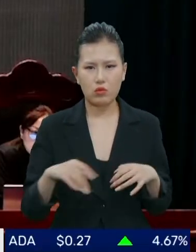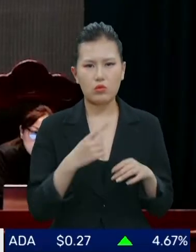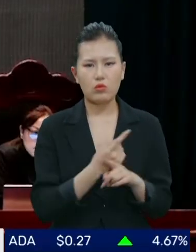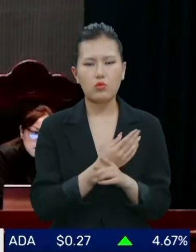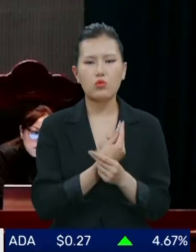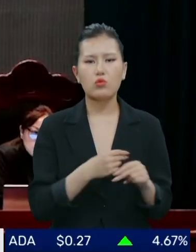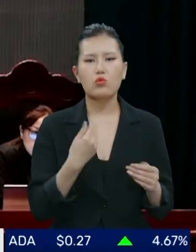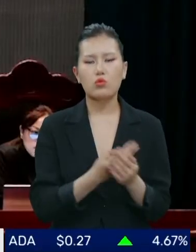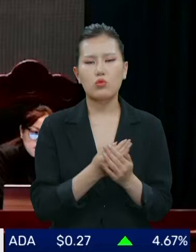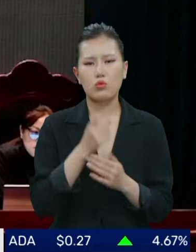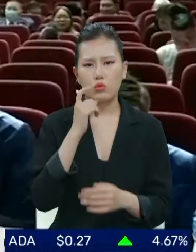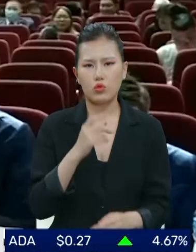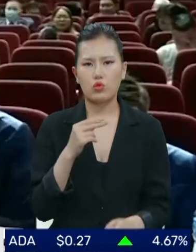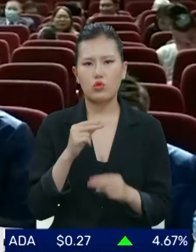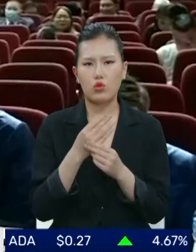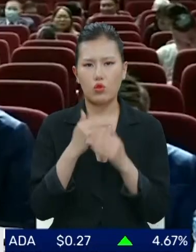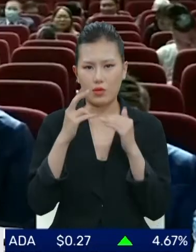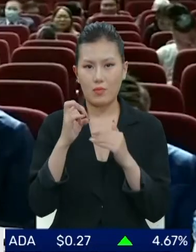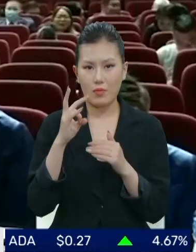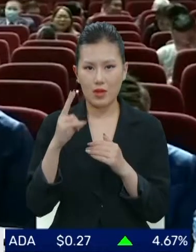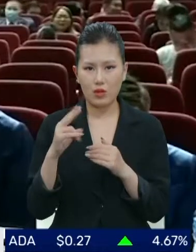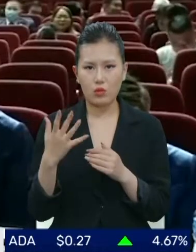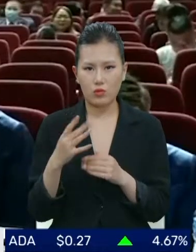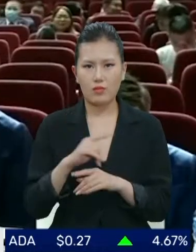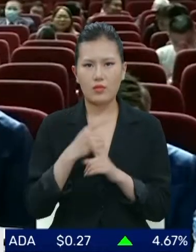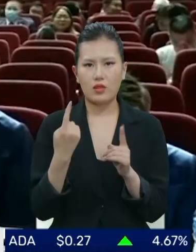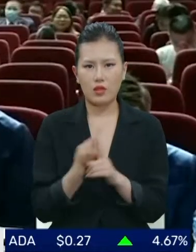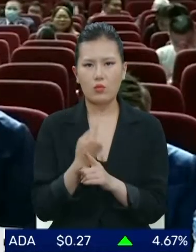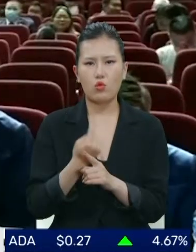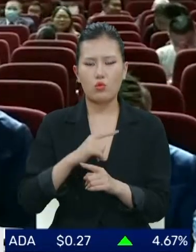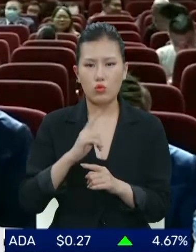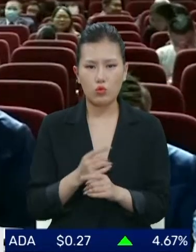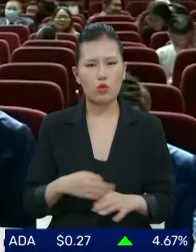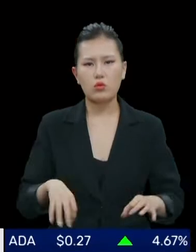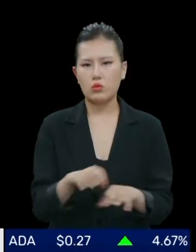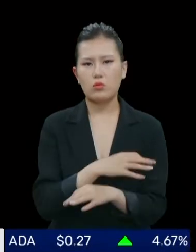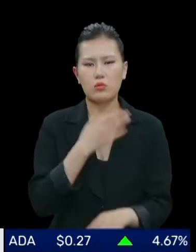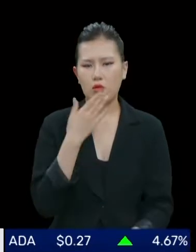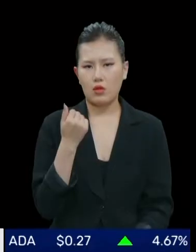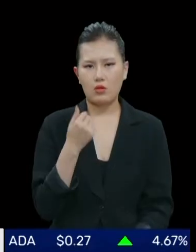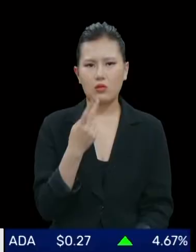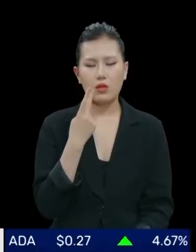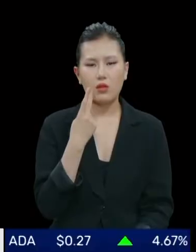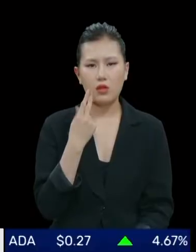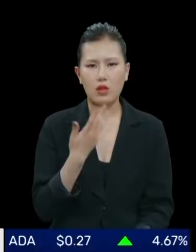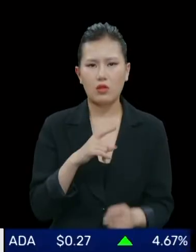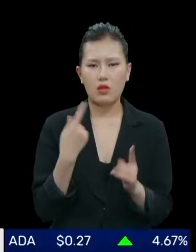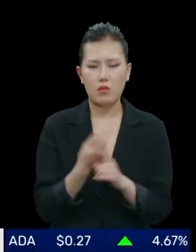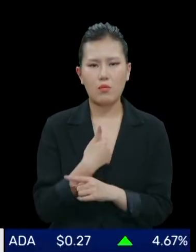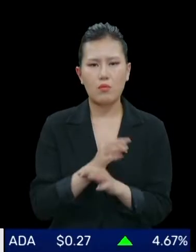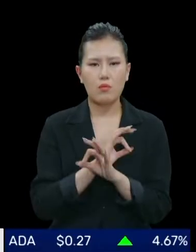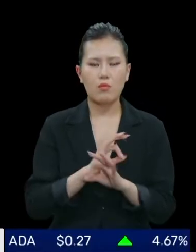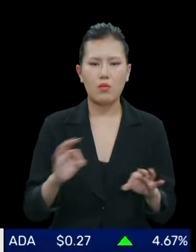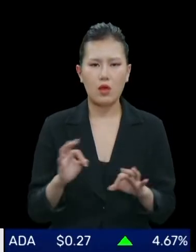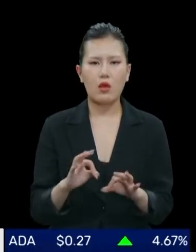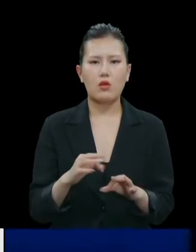За одоогоор Хөгжлийн банкны шүүх хурлын явцад өөрийгөө гин буруутаа гэж хэргийг хүлээсэн хүн байхгүй. За ихэнх нь өөрт нь үүсгэсэн хэргийг хэрэгсэхгүй болгож